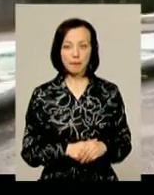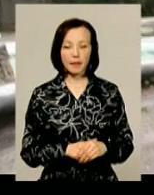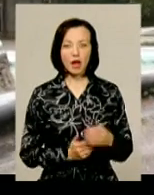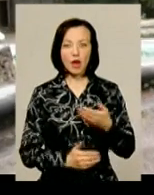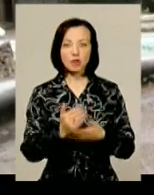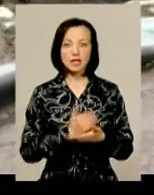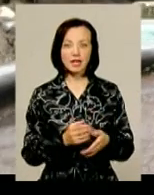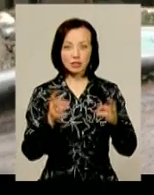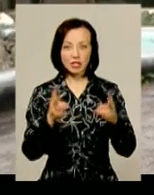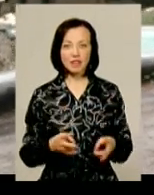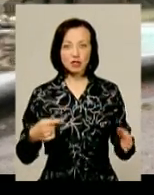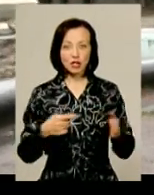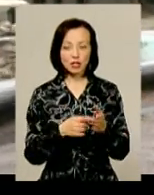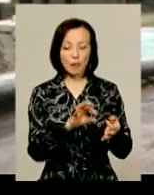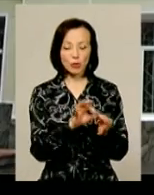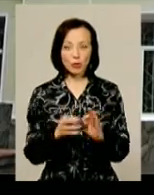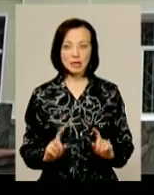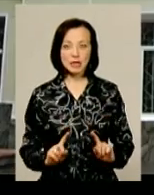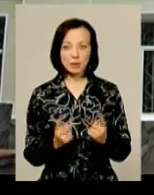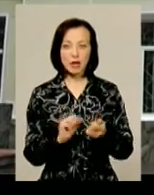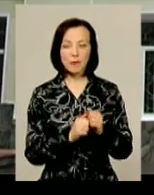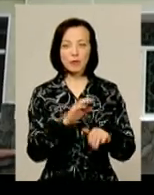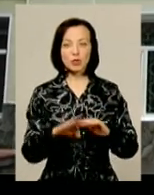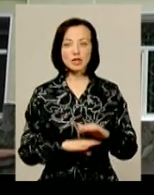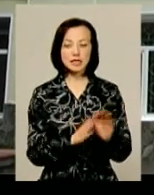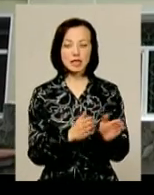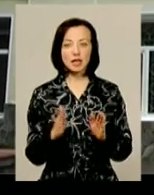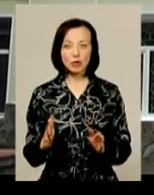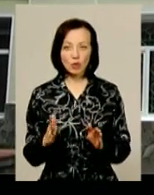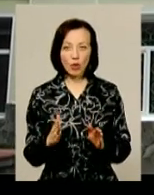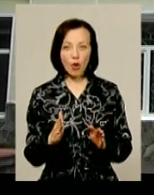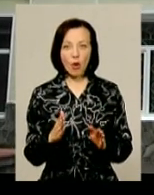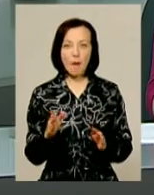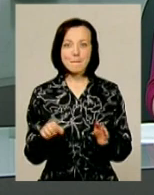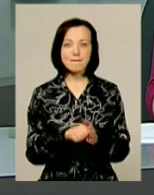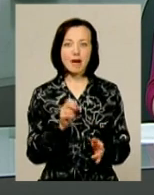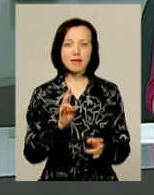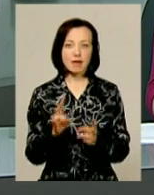Остання жертва штрикача – про подробиці затримання кам'янецького серійного маніяка Колія.